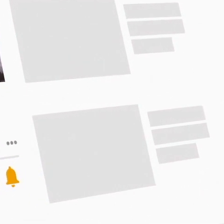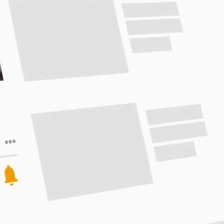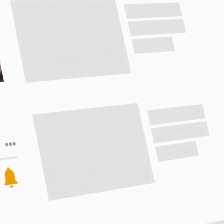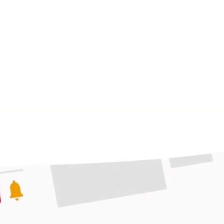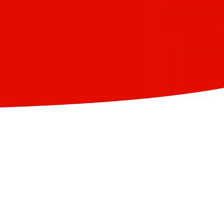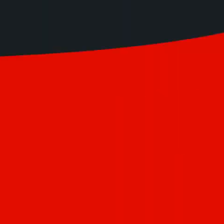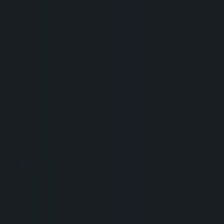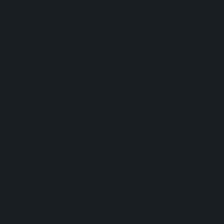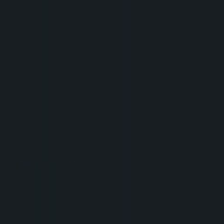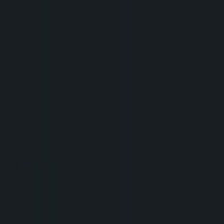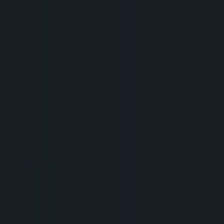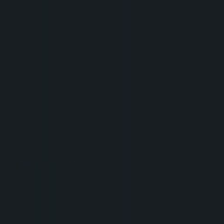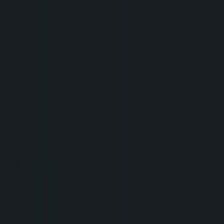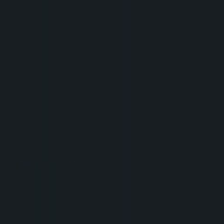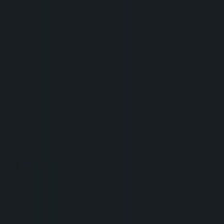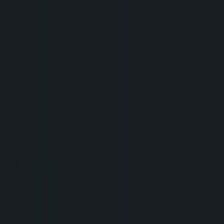ลดทุกข่าวสารสำคัญ